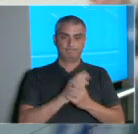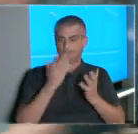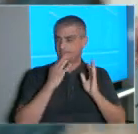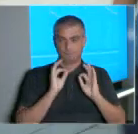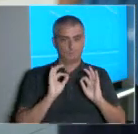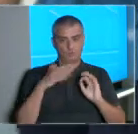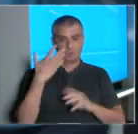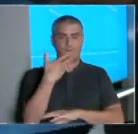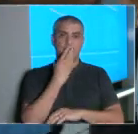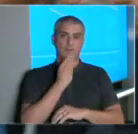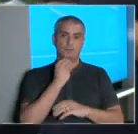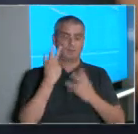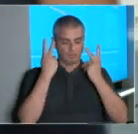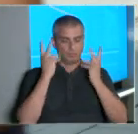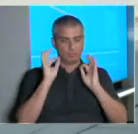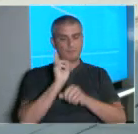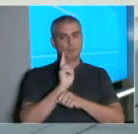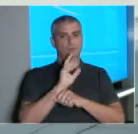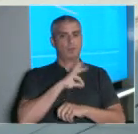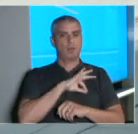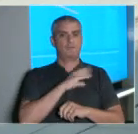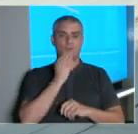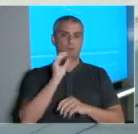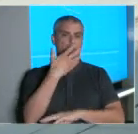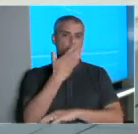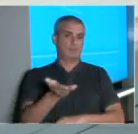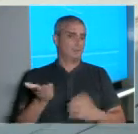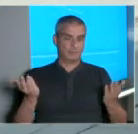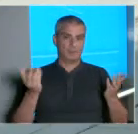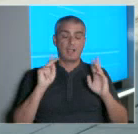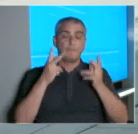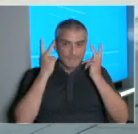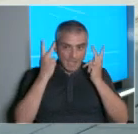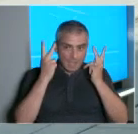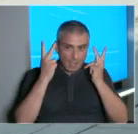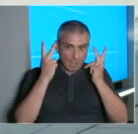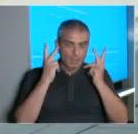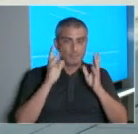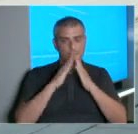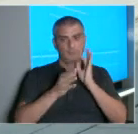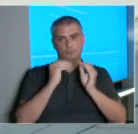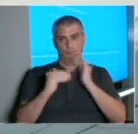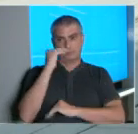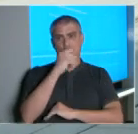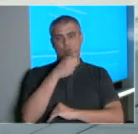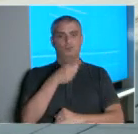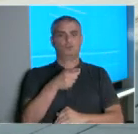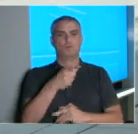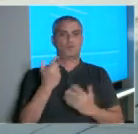באמת שיהיה פה מדינה יהודית, וחשוב באמת לשמור על הצביון היהודי של המדינה, גם בעיקר אפילו בבית המשפט העליון, שהוא